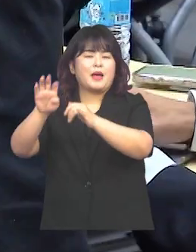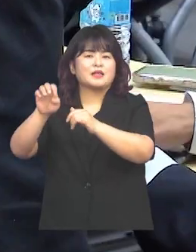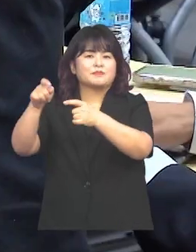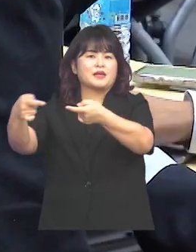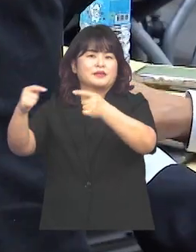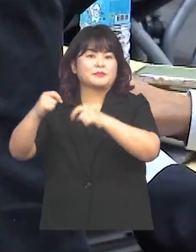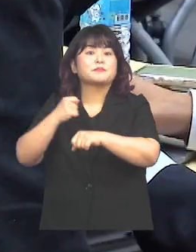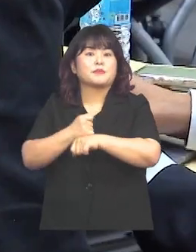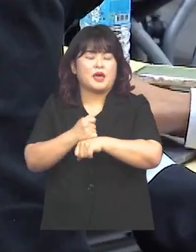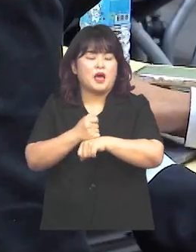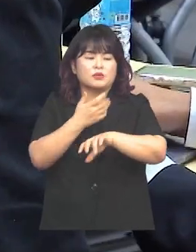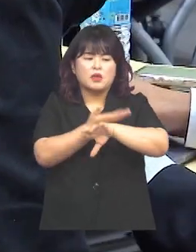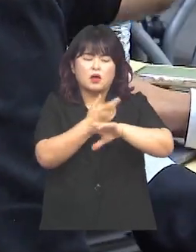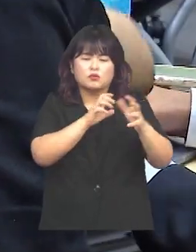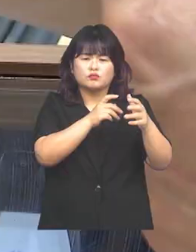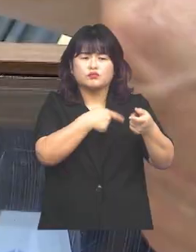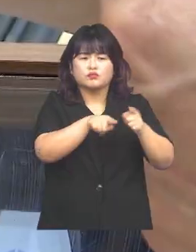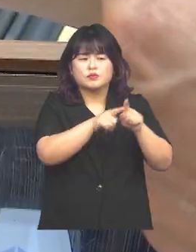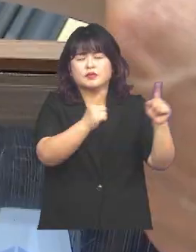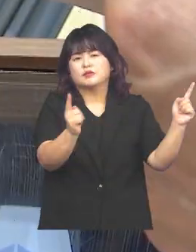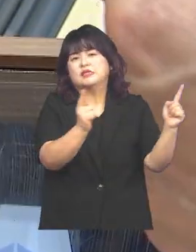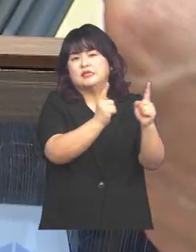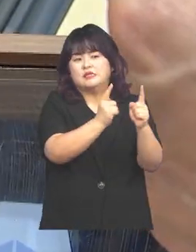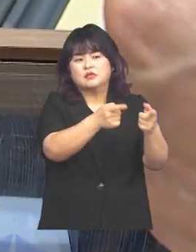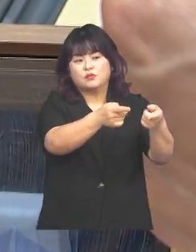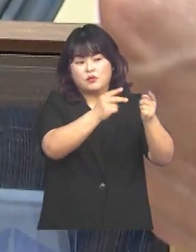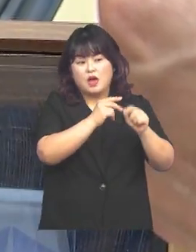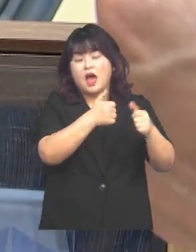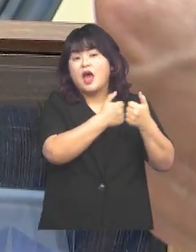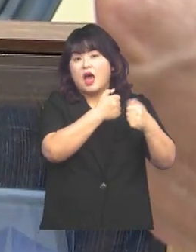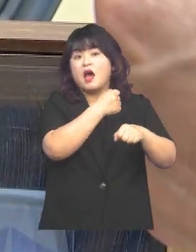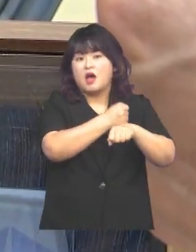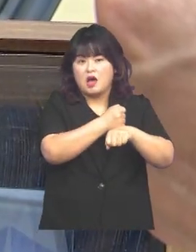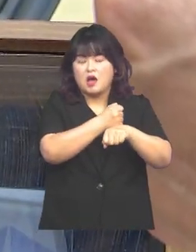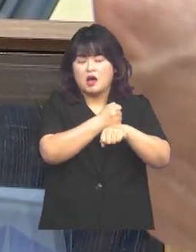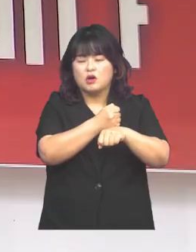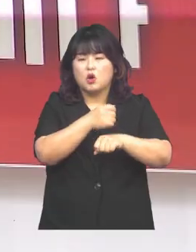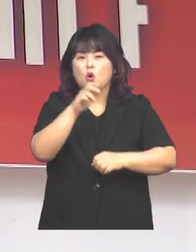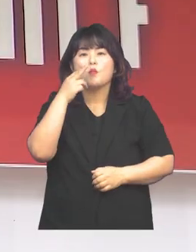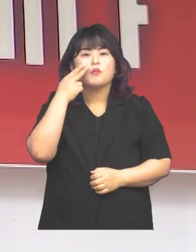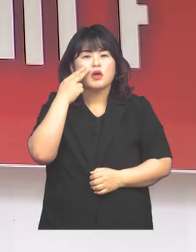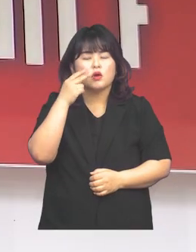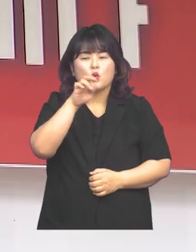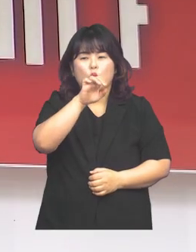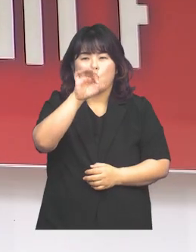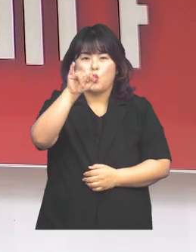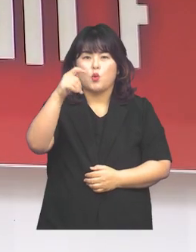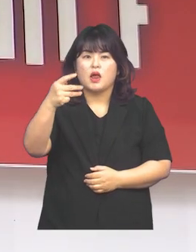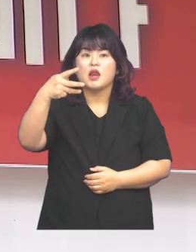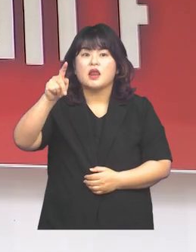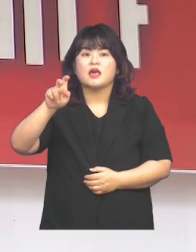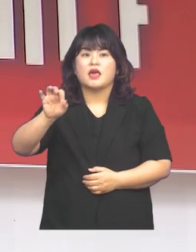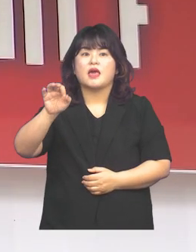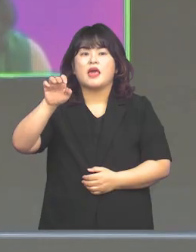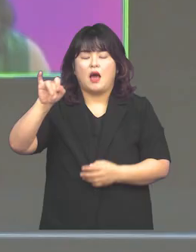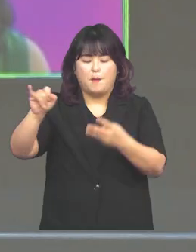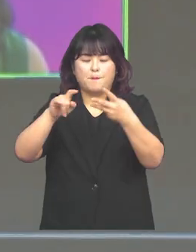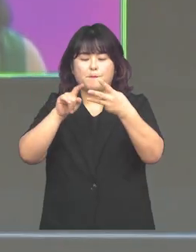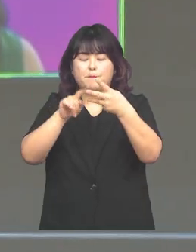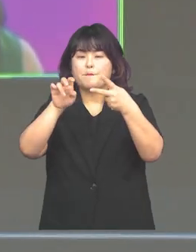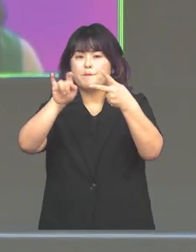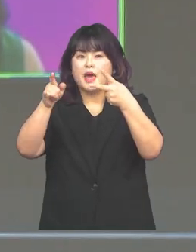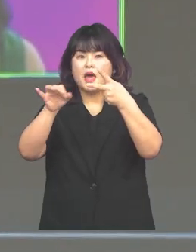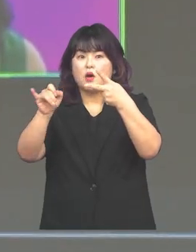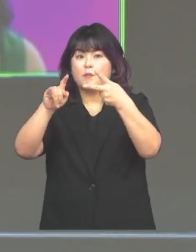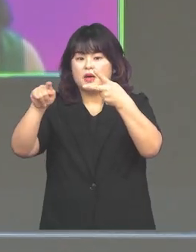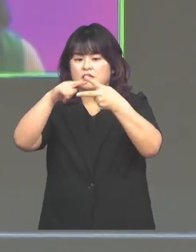상담회에선 참가기업과 해외 바이어 간 1:1 비즈니스 수출 상담, 미국 윌리엄슨 카운티와 페어팩스 카운티